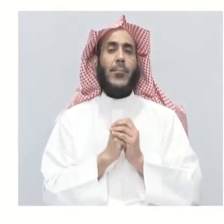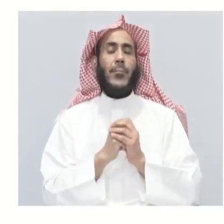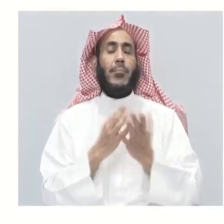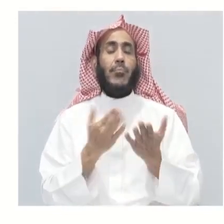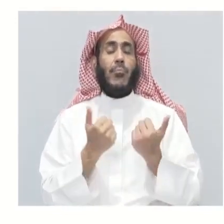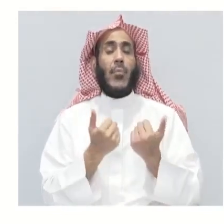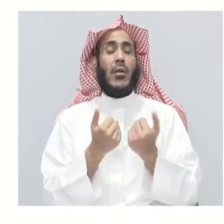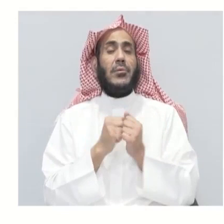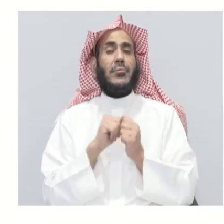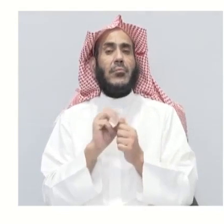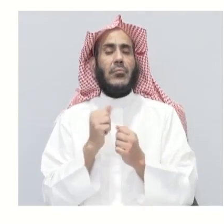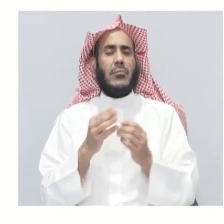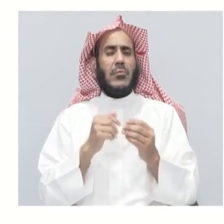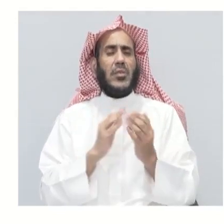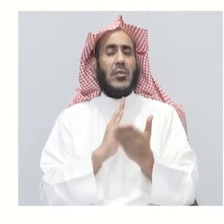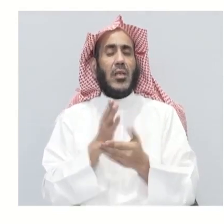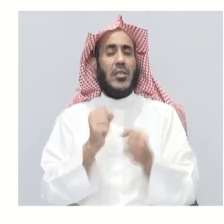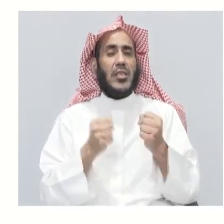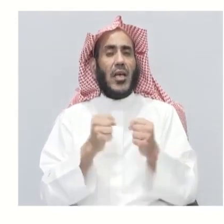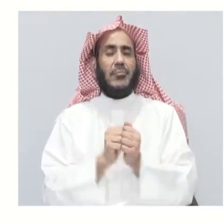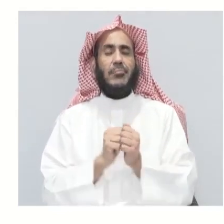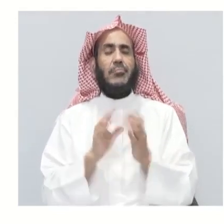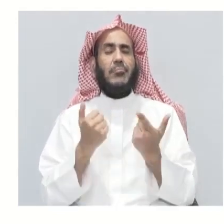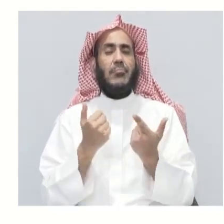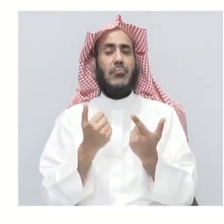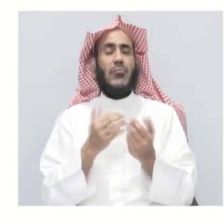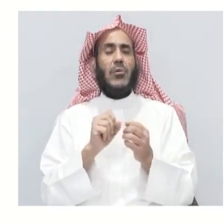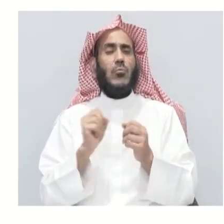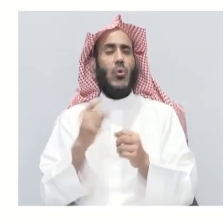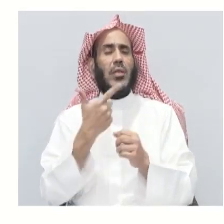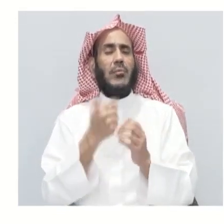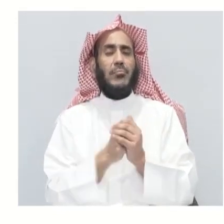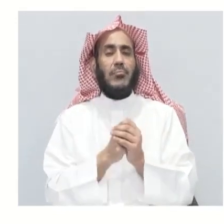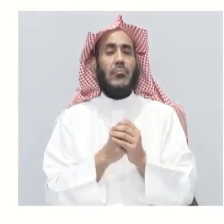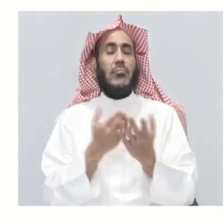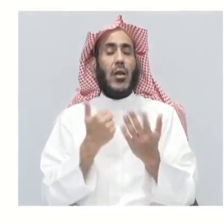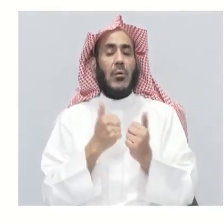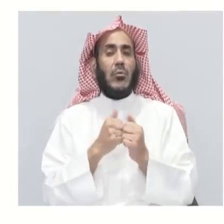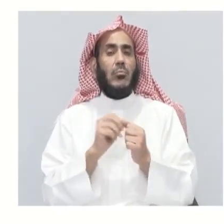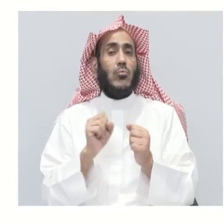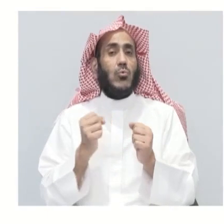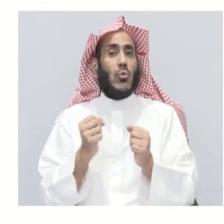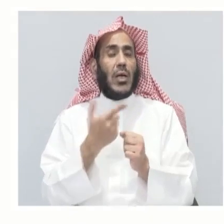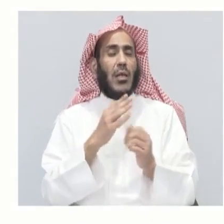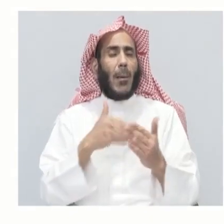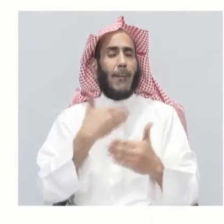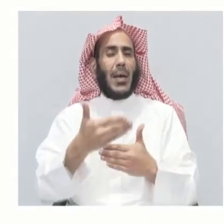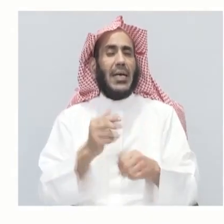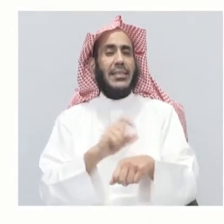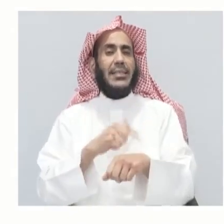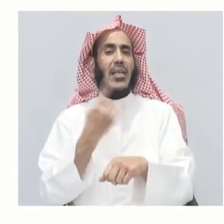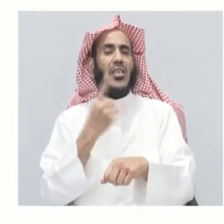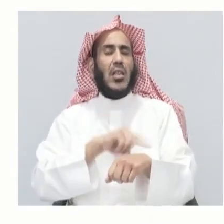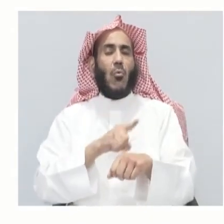لايجاد ماذا اذا تحرك الس يريد ما المطلوب فكم تكون سرعتها اذا المطلوب مني سرعتها بعد ع ثواني